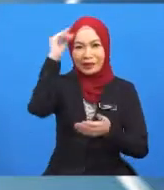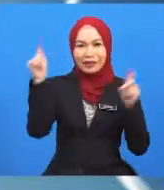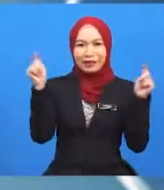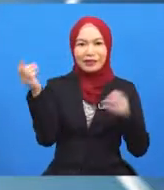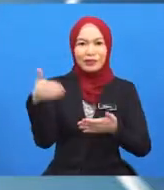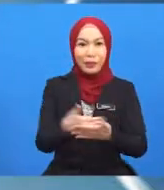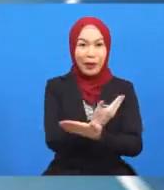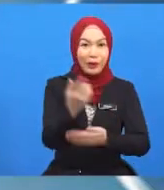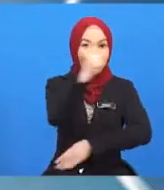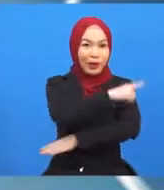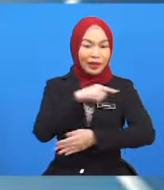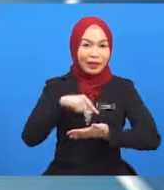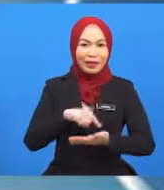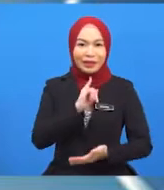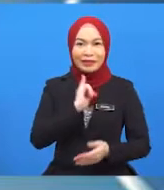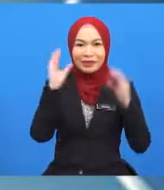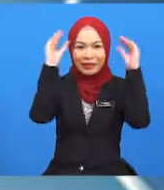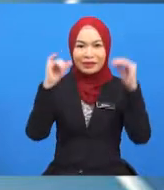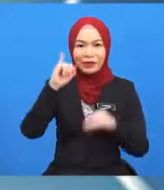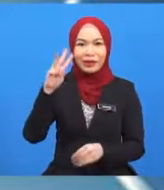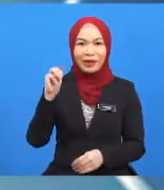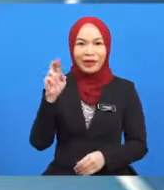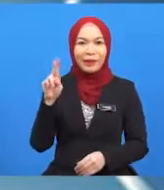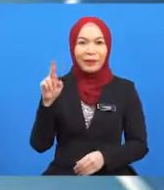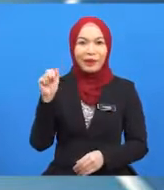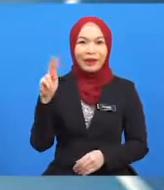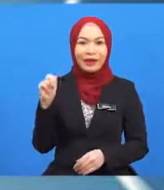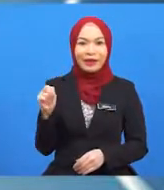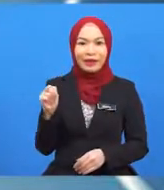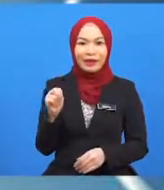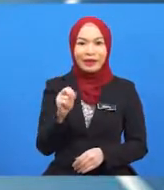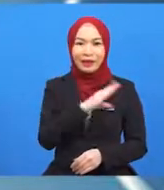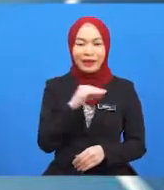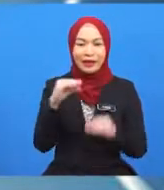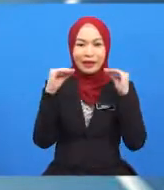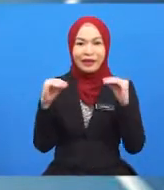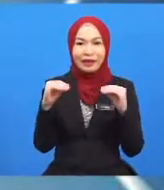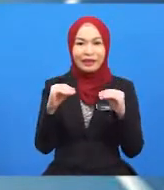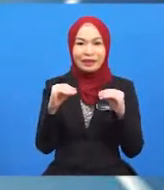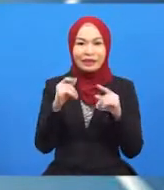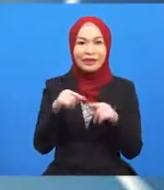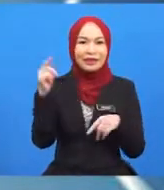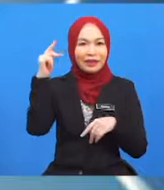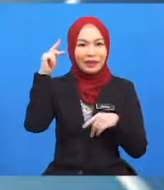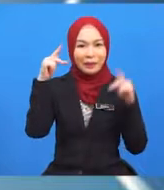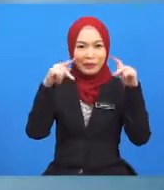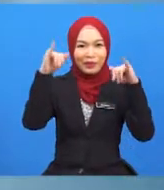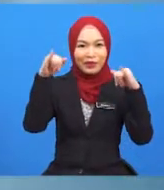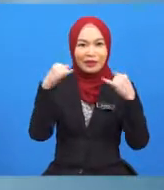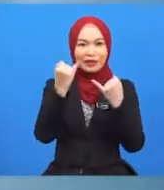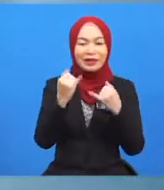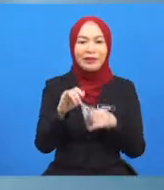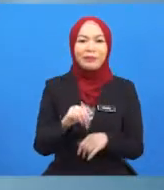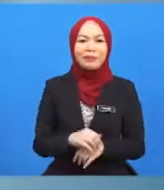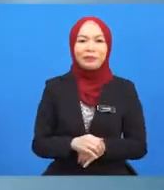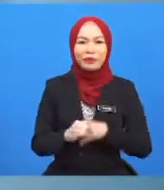ini. Saya Cikgu Imran Ramzi bin Yusof. Cikgu mengajar di SMK Putrajaya Persen 51.